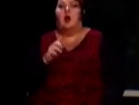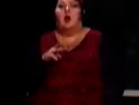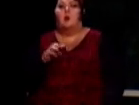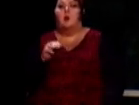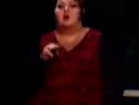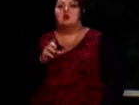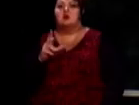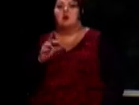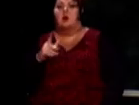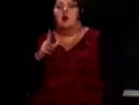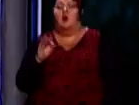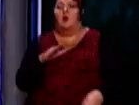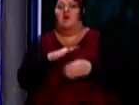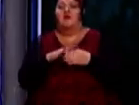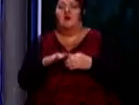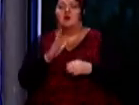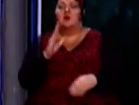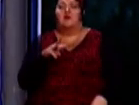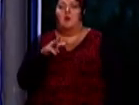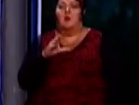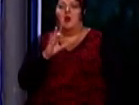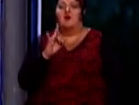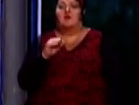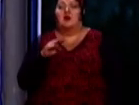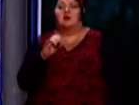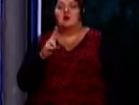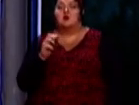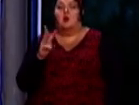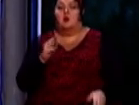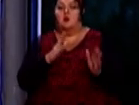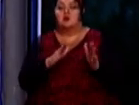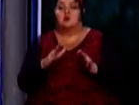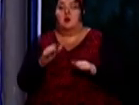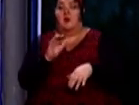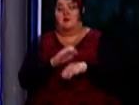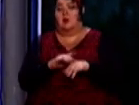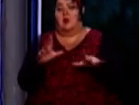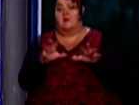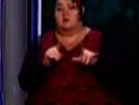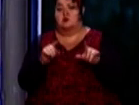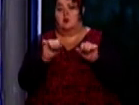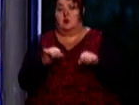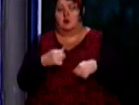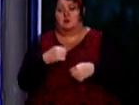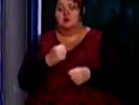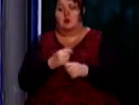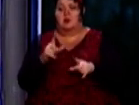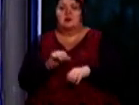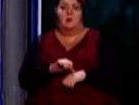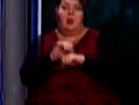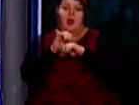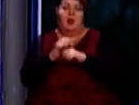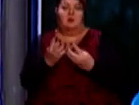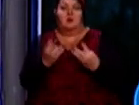у мавританському стилі у Полтаві. На відповідь 2 хвилини у вас. Фактично все, що могли, зробили. І з пікетами стояли,